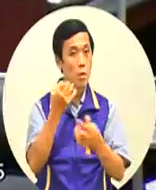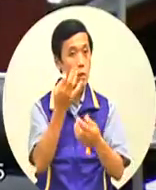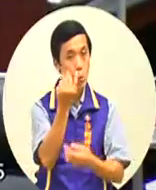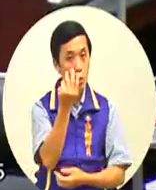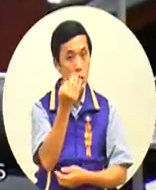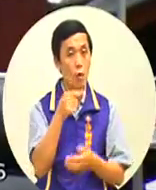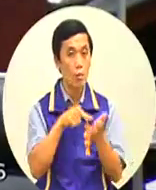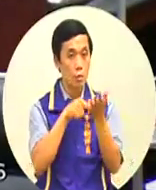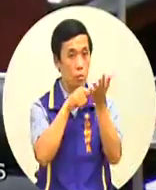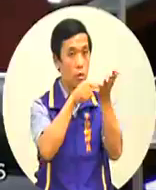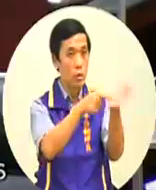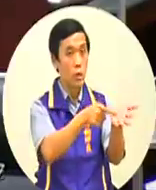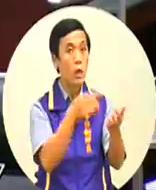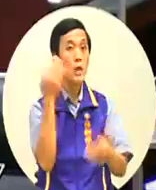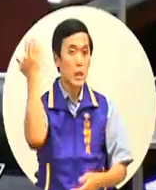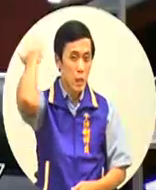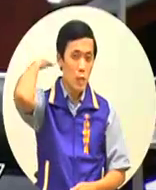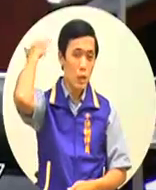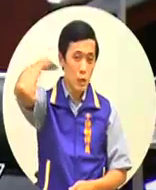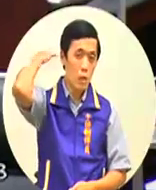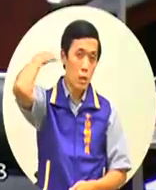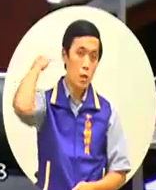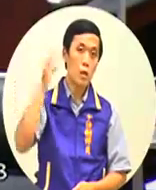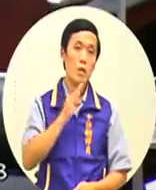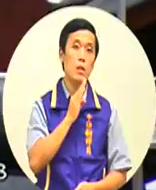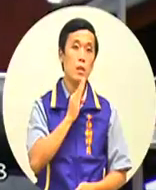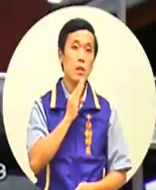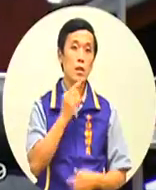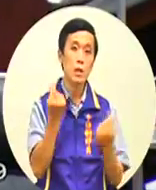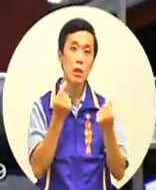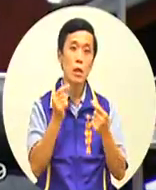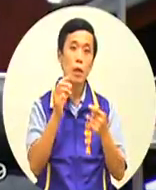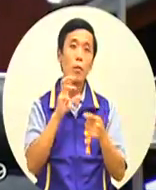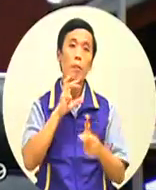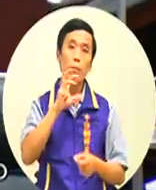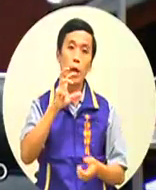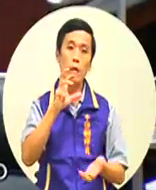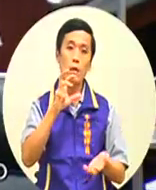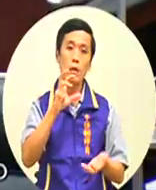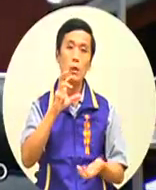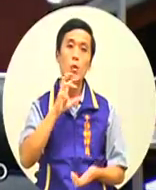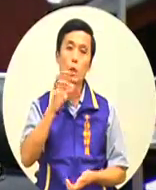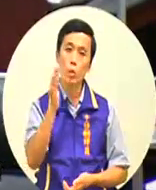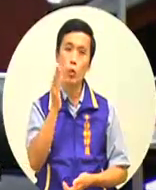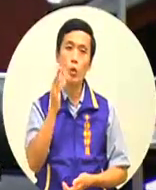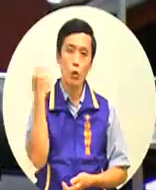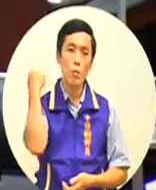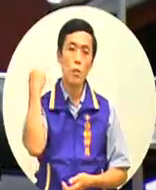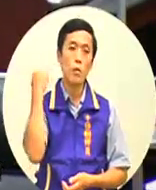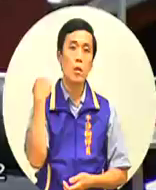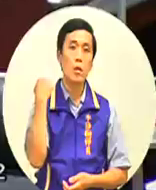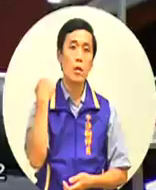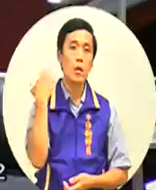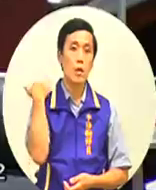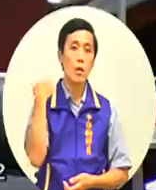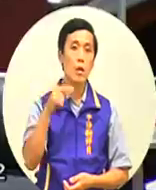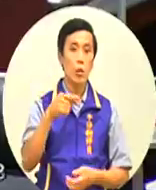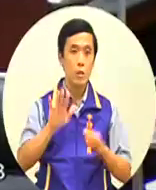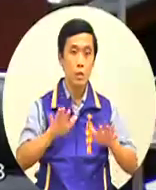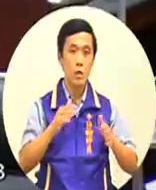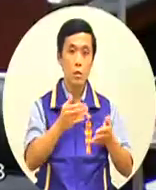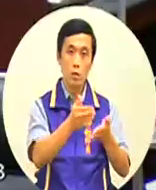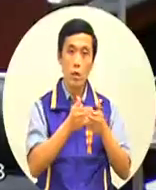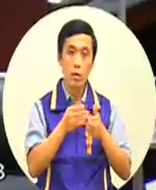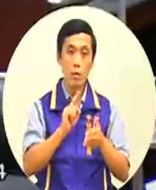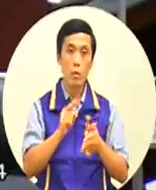请，有无？较早古早时代啦，到你八十岁迄阵因的时代。然后用请啊！我今仔需要哪货，我就去甲一